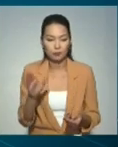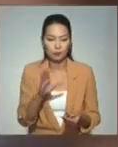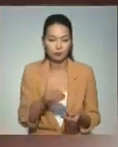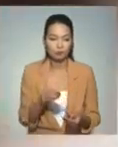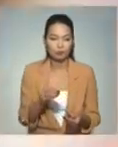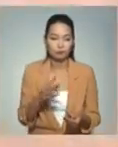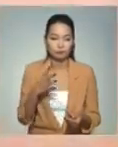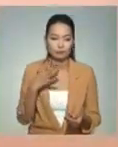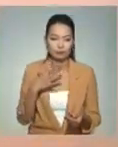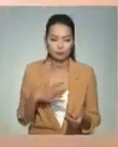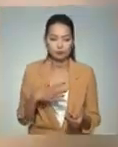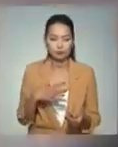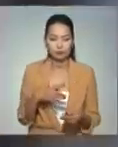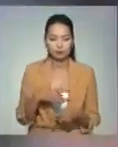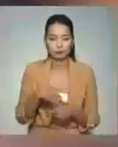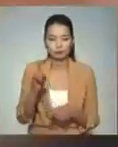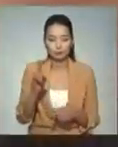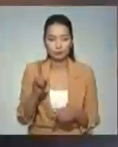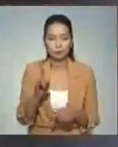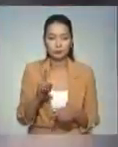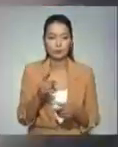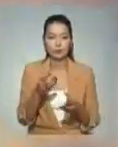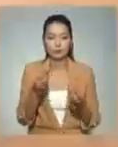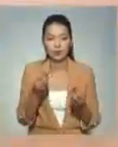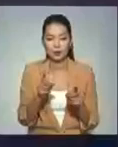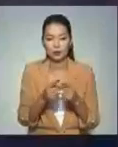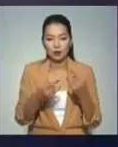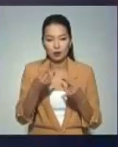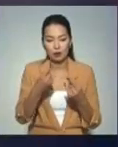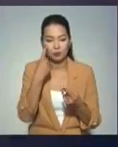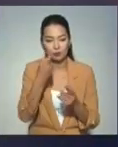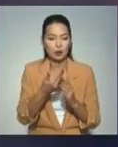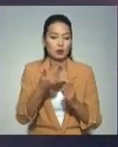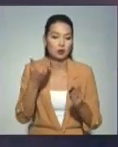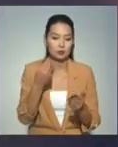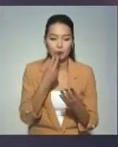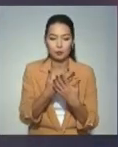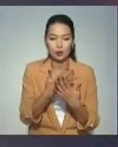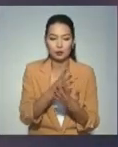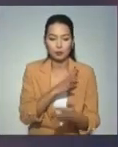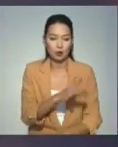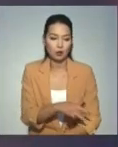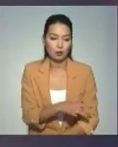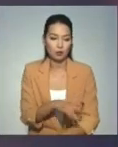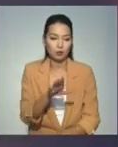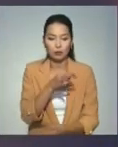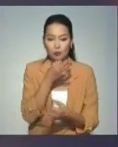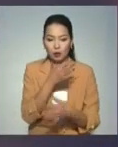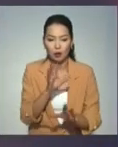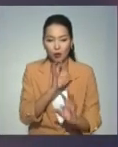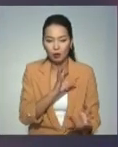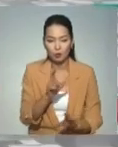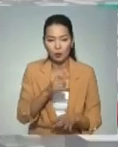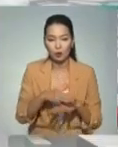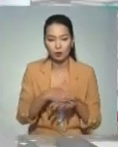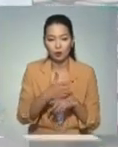келді. Бұл бірінші жағдай емес, осыған дейін де арнамыздан шағымдарды көрсеттік. Қызмет көрсетуге көңілі толмайтындардың қатары